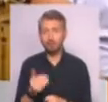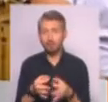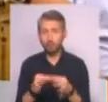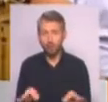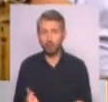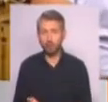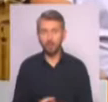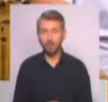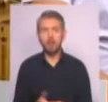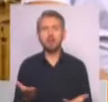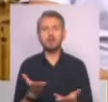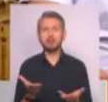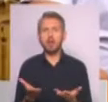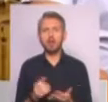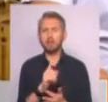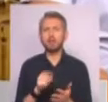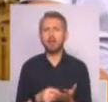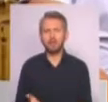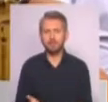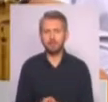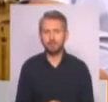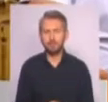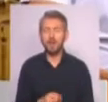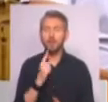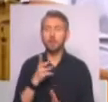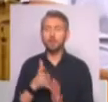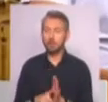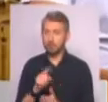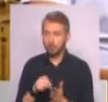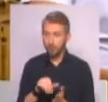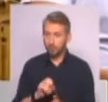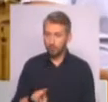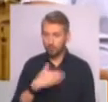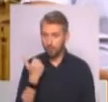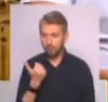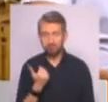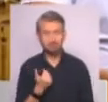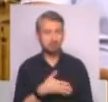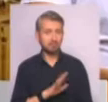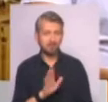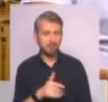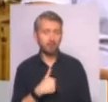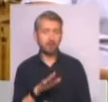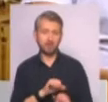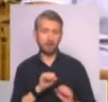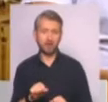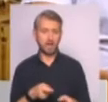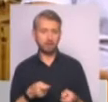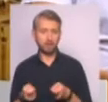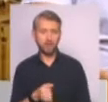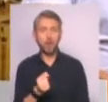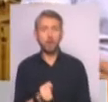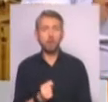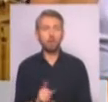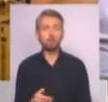дозволено. Які питання? Зрозуміло, запитання є у вас? Ні, я от тільки на захист влади. Робіть,